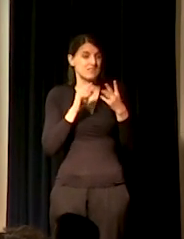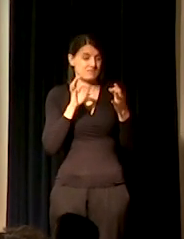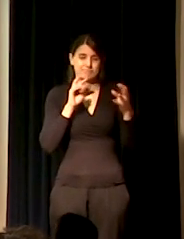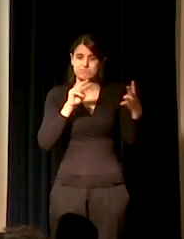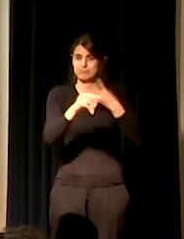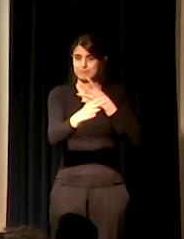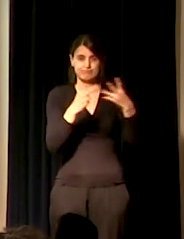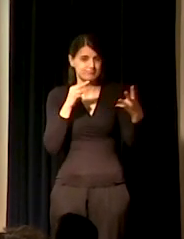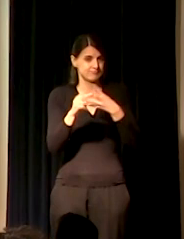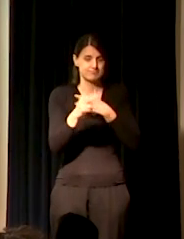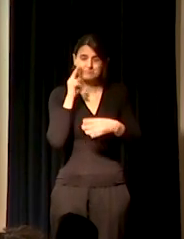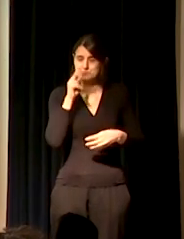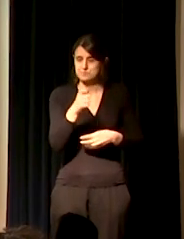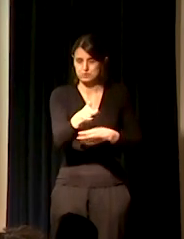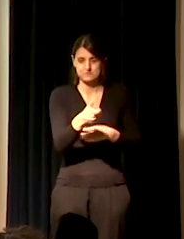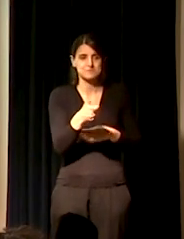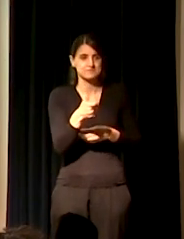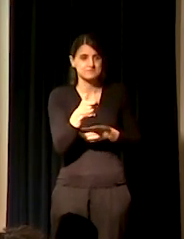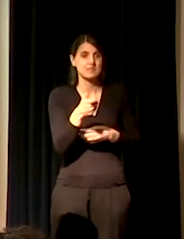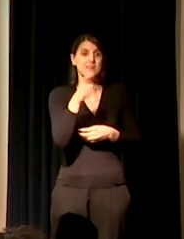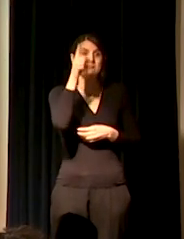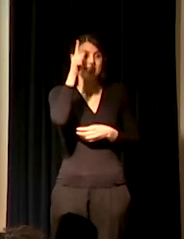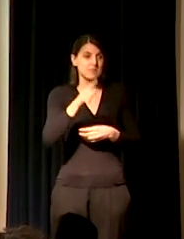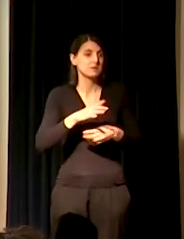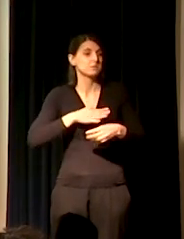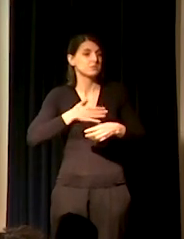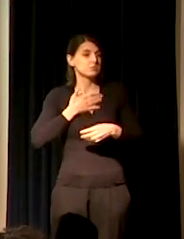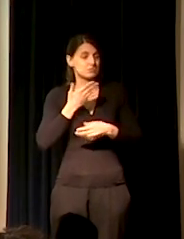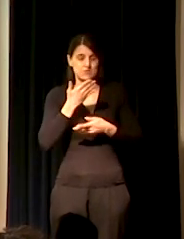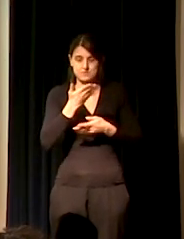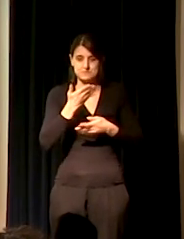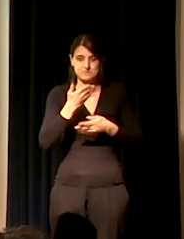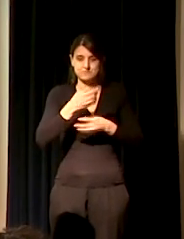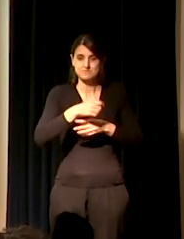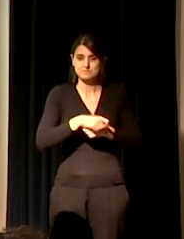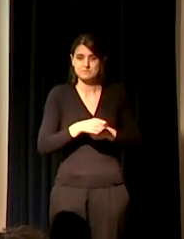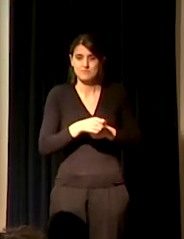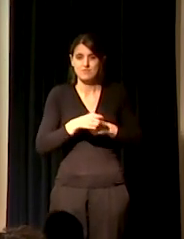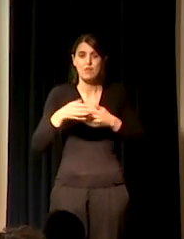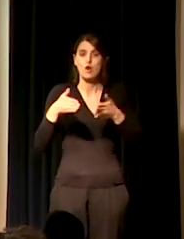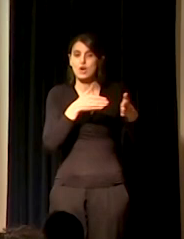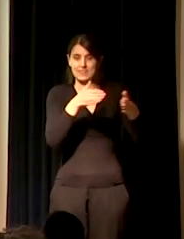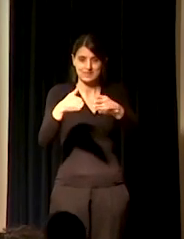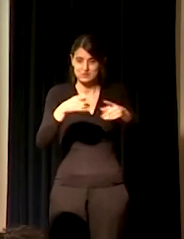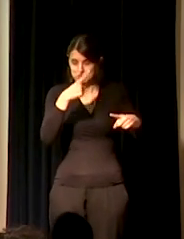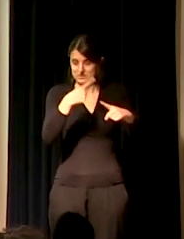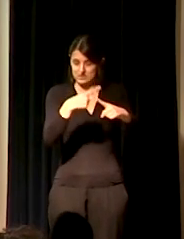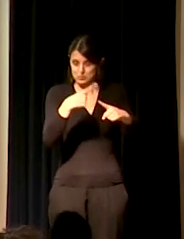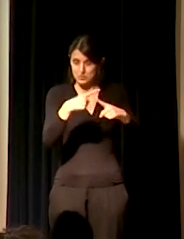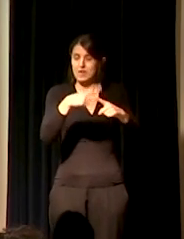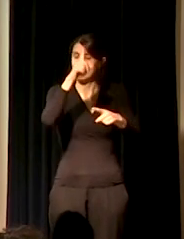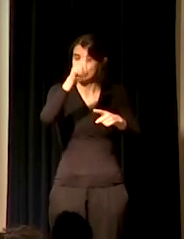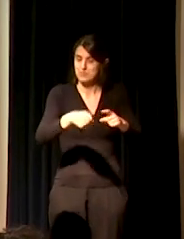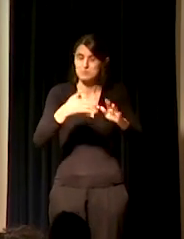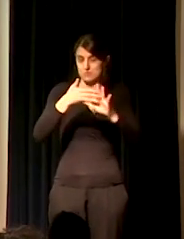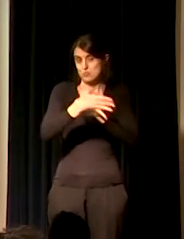invisibilitzada, les de potser també orientació sexual i discriminació de violència sexual, també temes laborals,